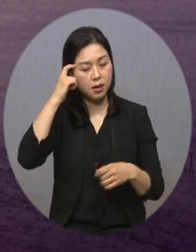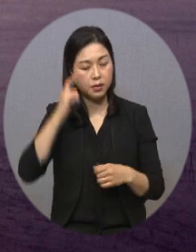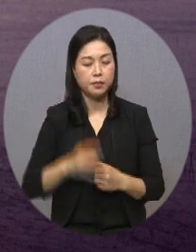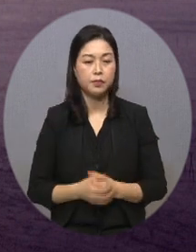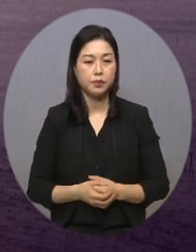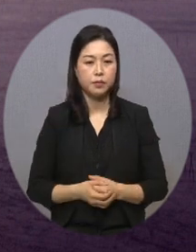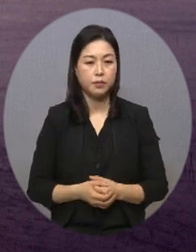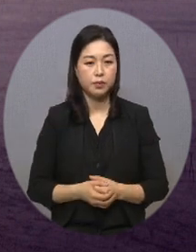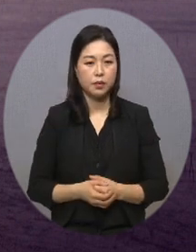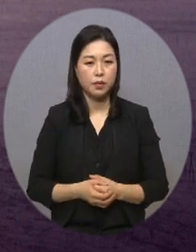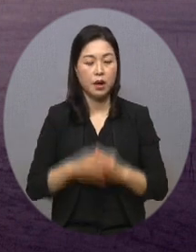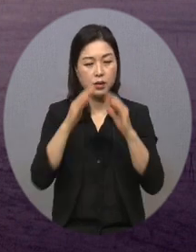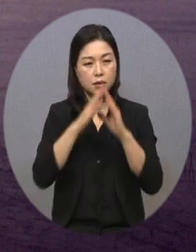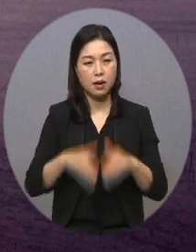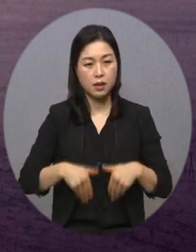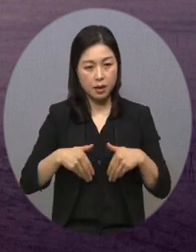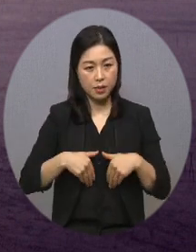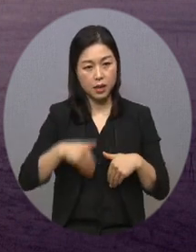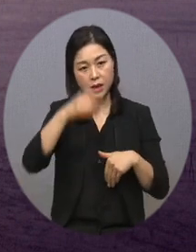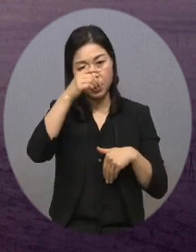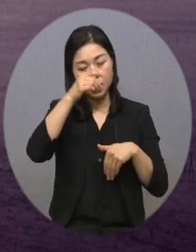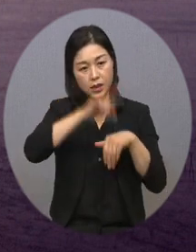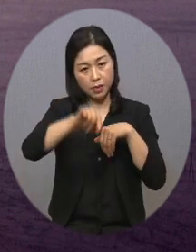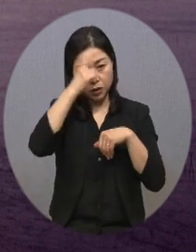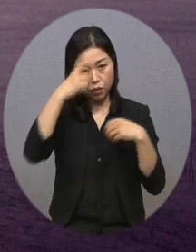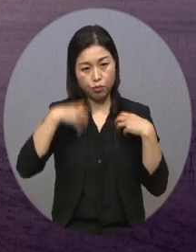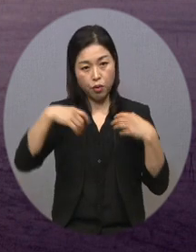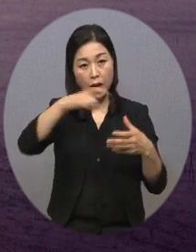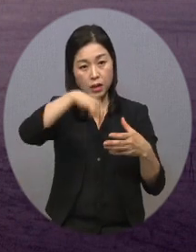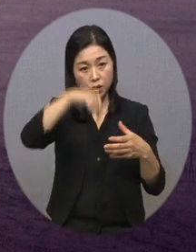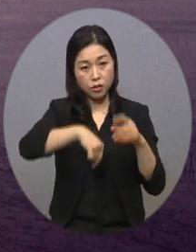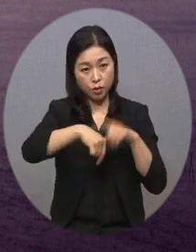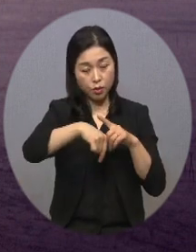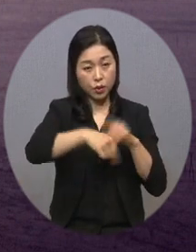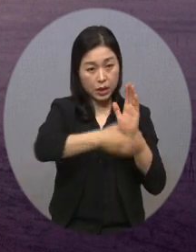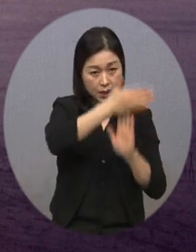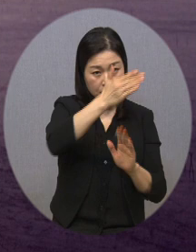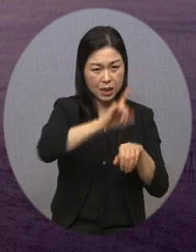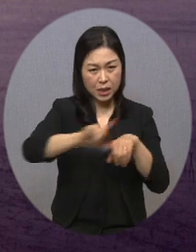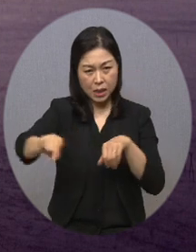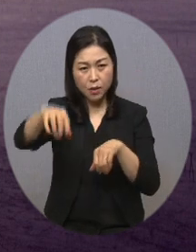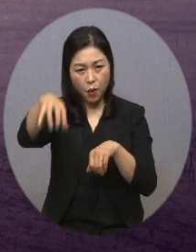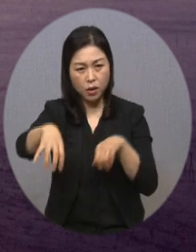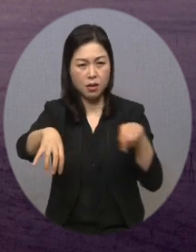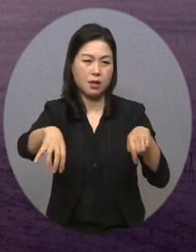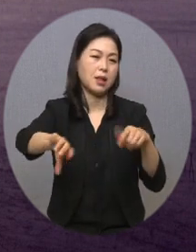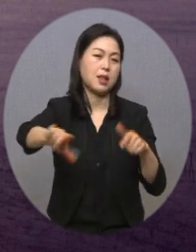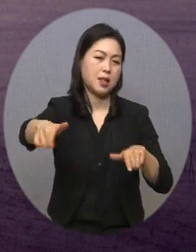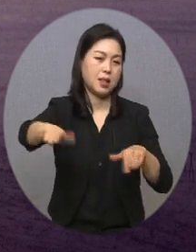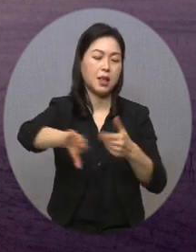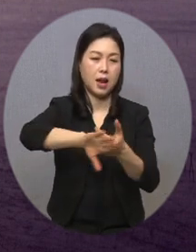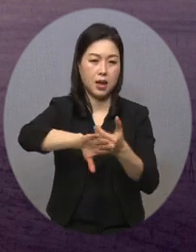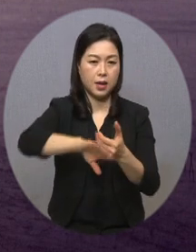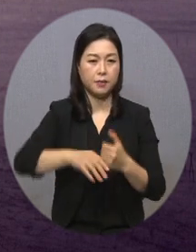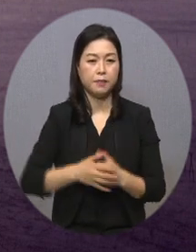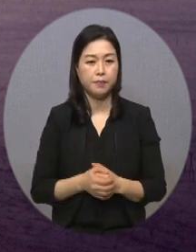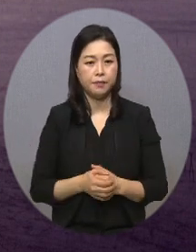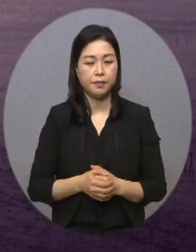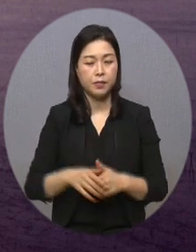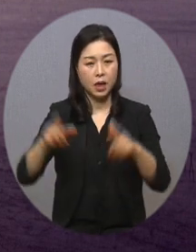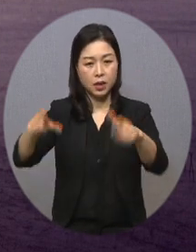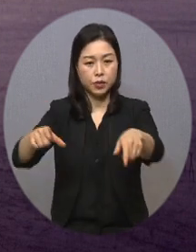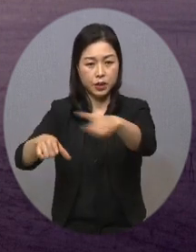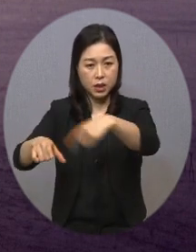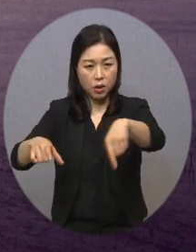또 전라남도의 지방정부 내에서도 도시권과 군 단위가 또 틀리지 않겠습니까? 네. 특히 군 지역의 경우에는